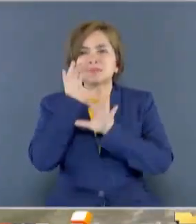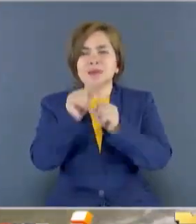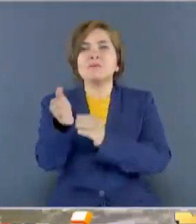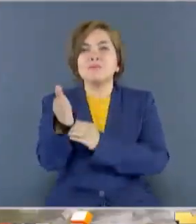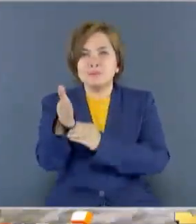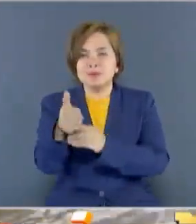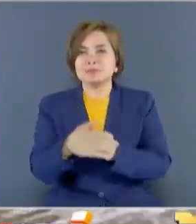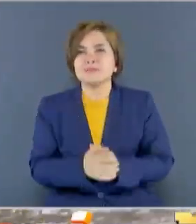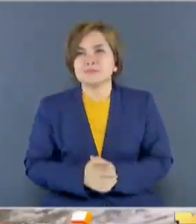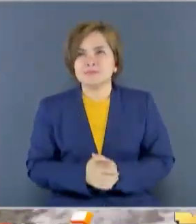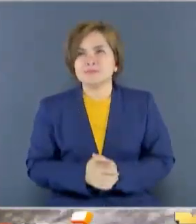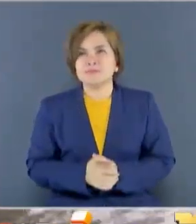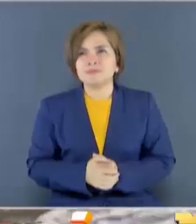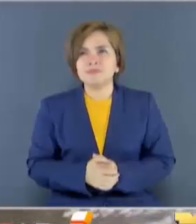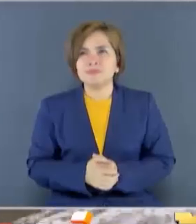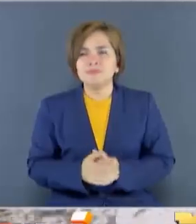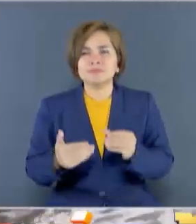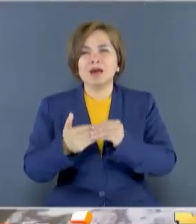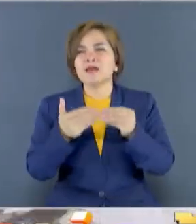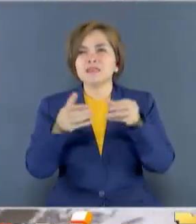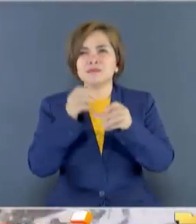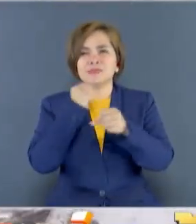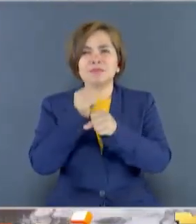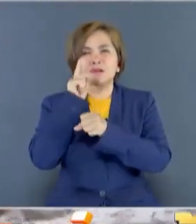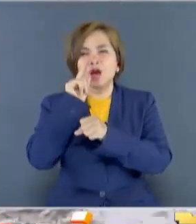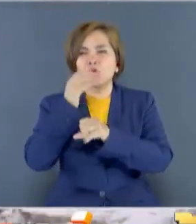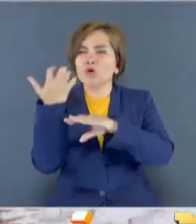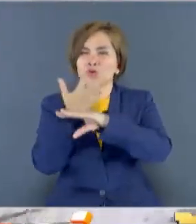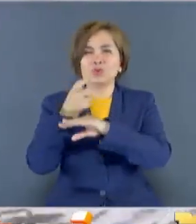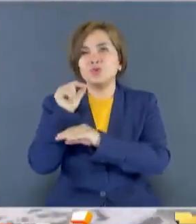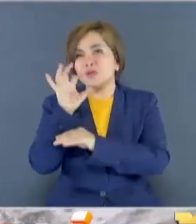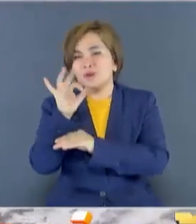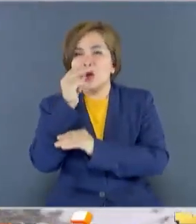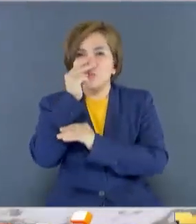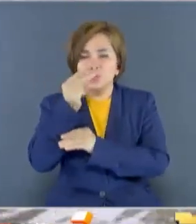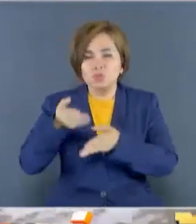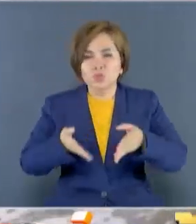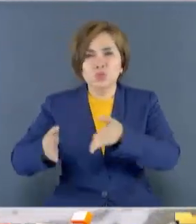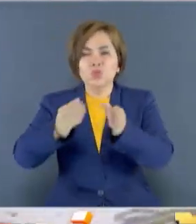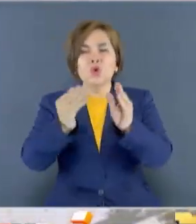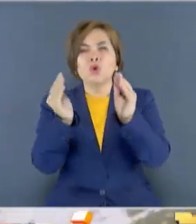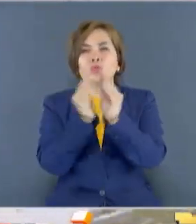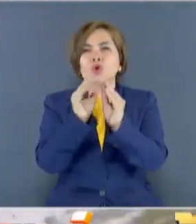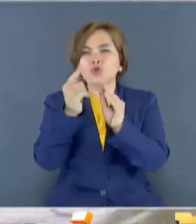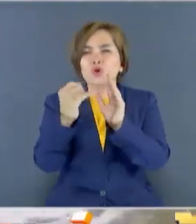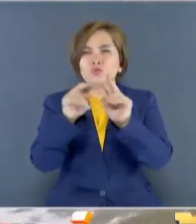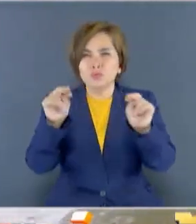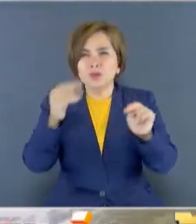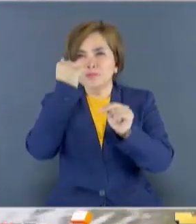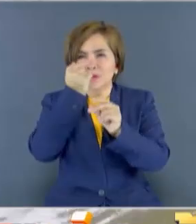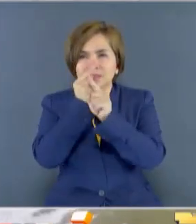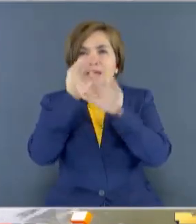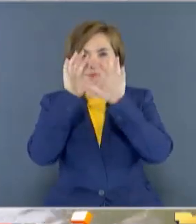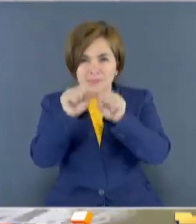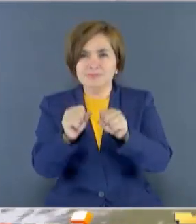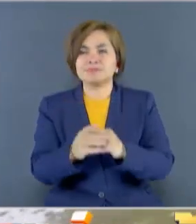บปลาหมอคางดำก็พาทีมข่าวของโมโนของเราเนี่ยฮะลงพื้นที่ลัดเลาะไปตามคลองบางไผ่อำเภอบางบัวทองจังหวัดนนทบุรีเพื่อล่าปลาหมอคางดำ